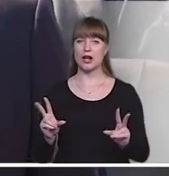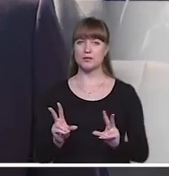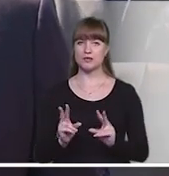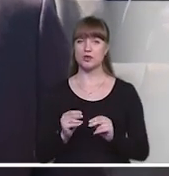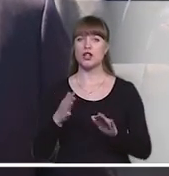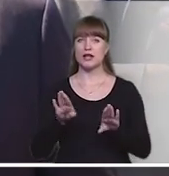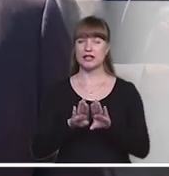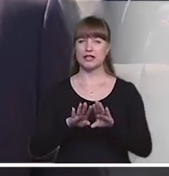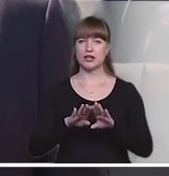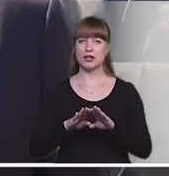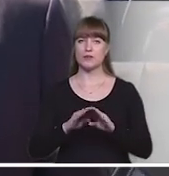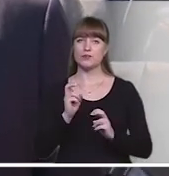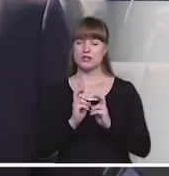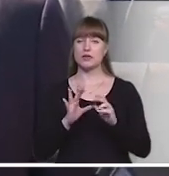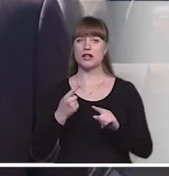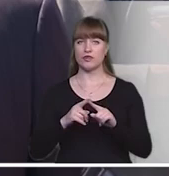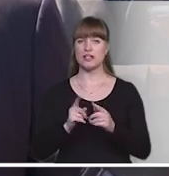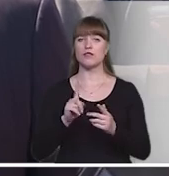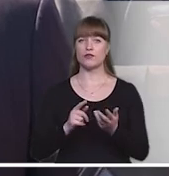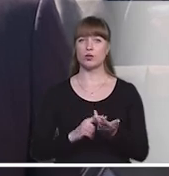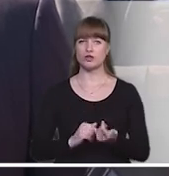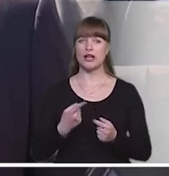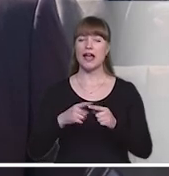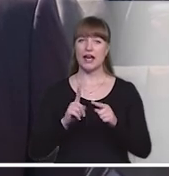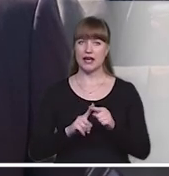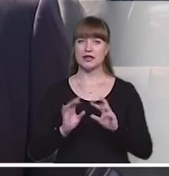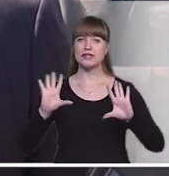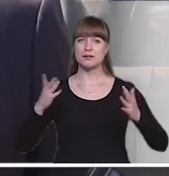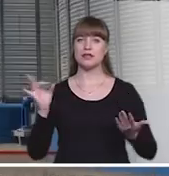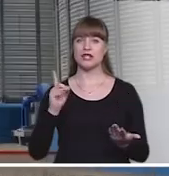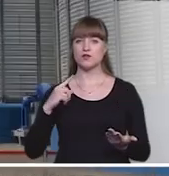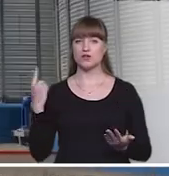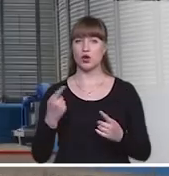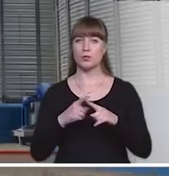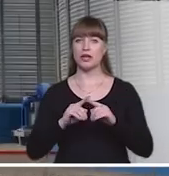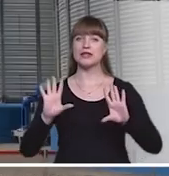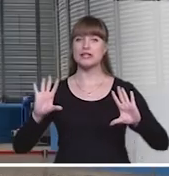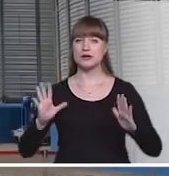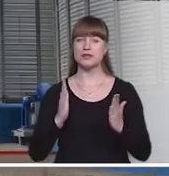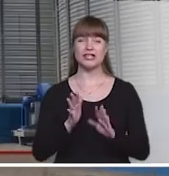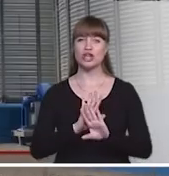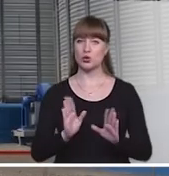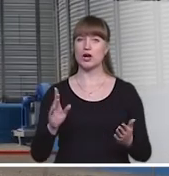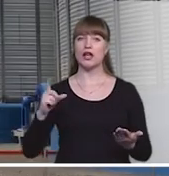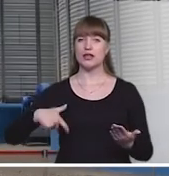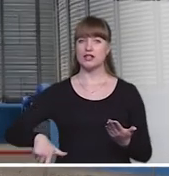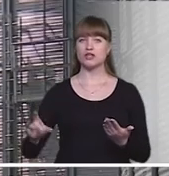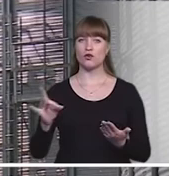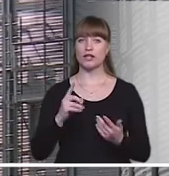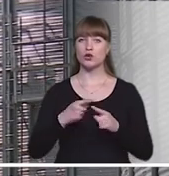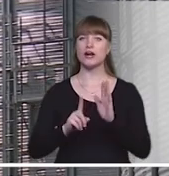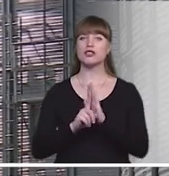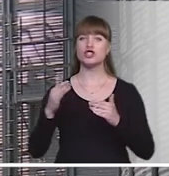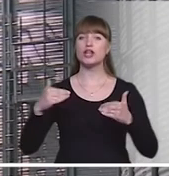загрузку таких терминалов и этого в том числе. Поэтому это событие для Ростовской области. Это событие не только для Донского региона.